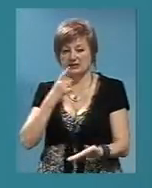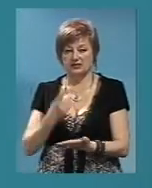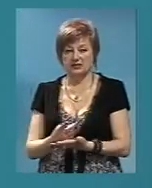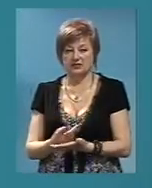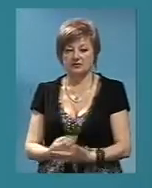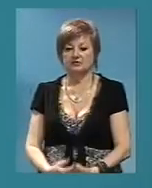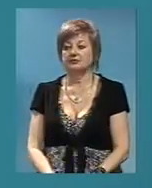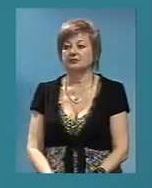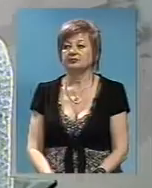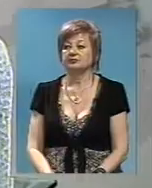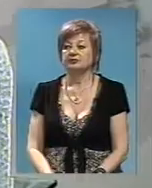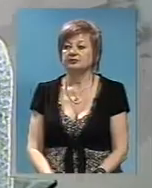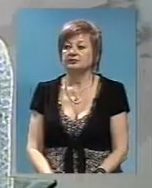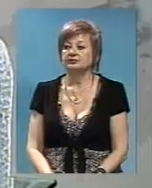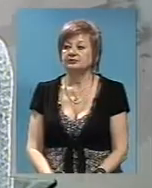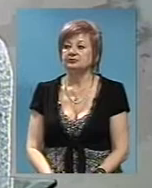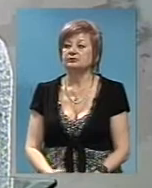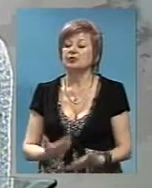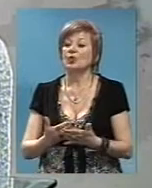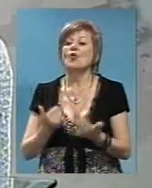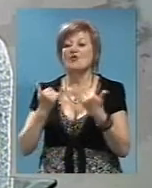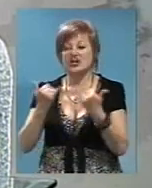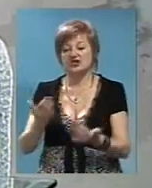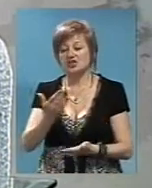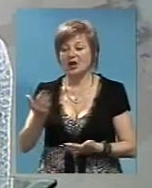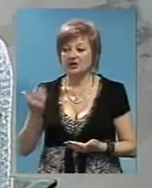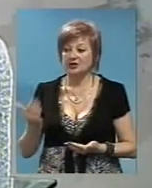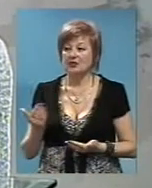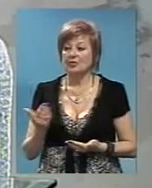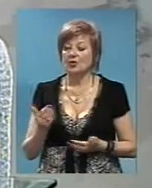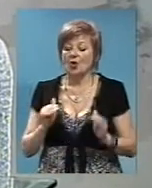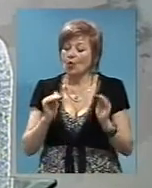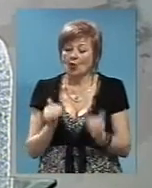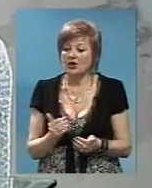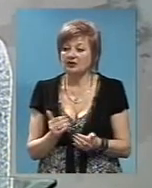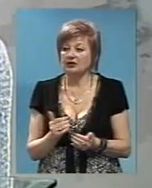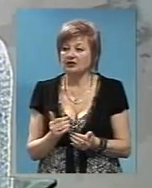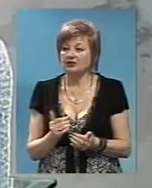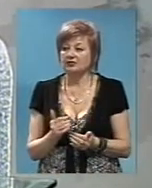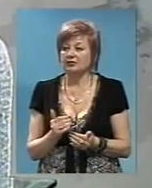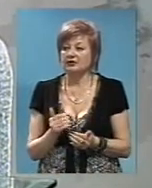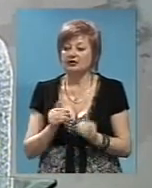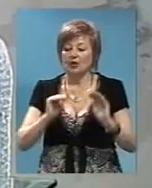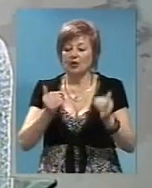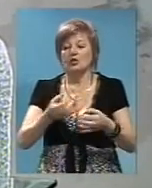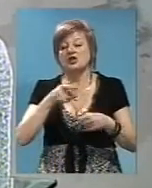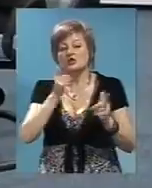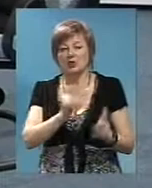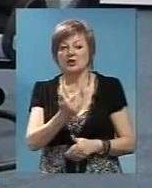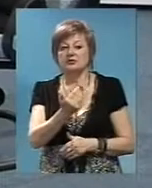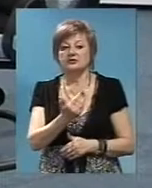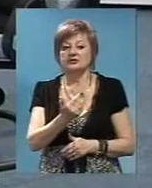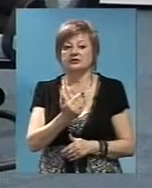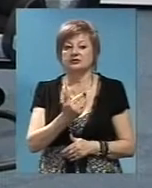коштів... Тож, шановні гості, от зовсім коротко ваш коментарі. Чи погоджуєтесь ви?